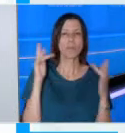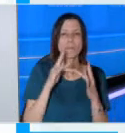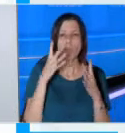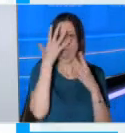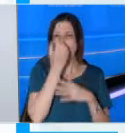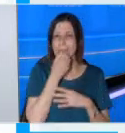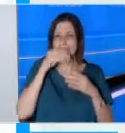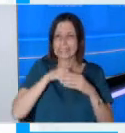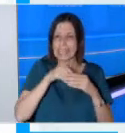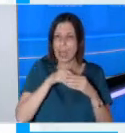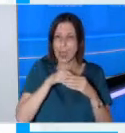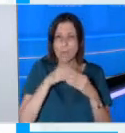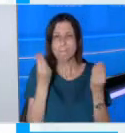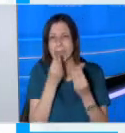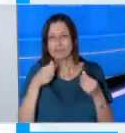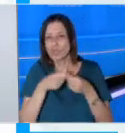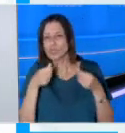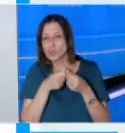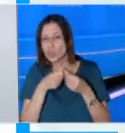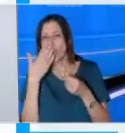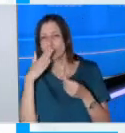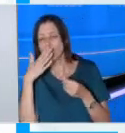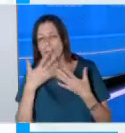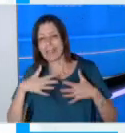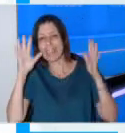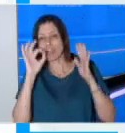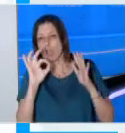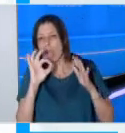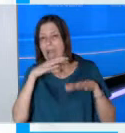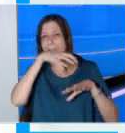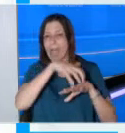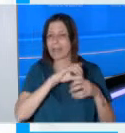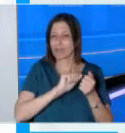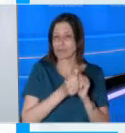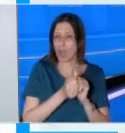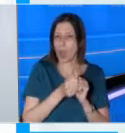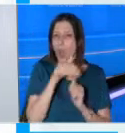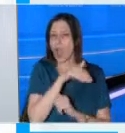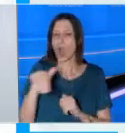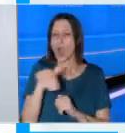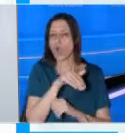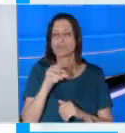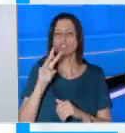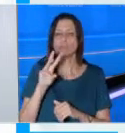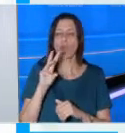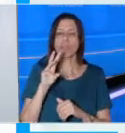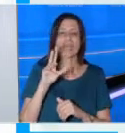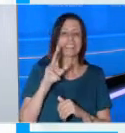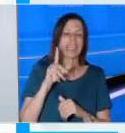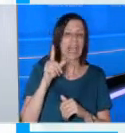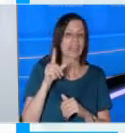במשתמע פסיק שקשור לירושלים, קנייה שלך בהר הבית או ברחוב שמעון הצדיק, אתה